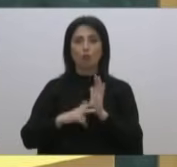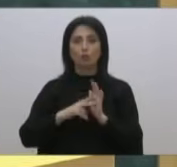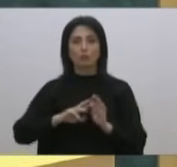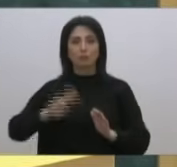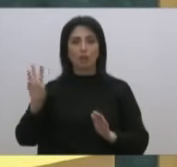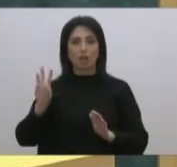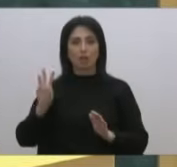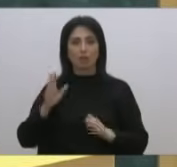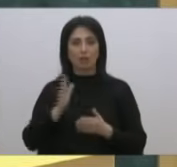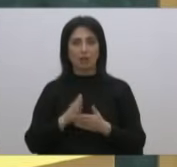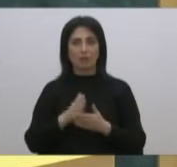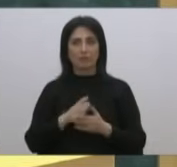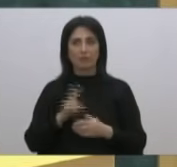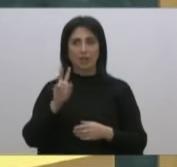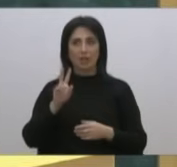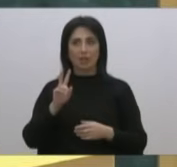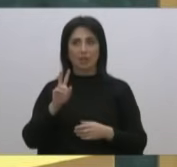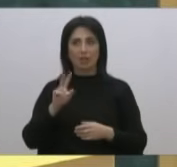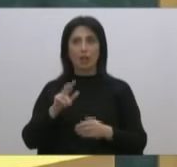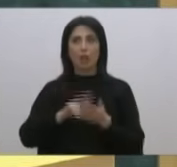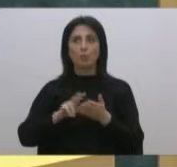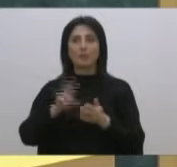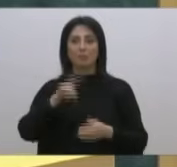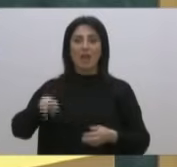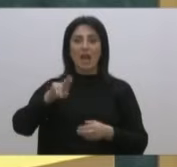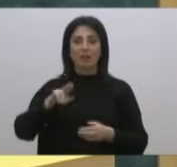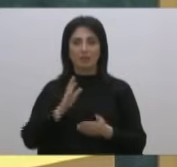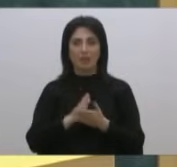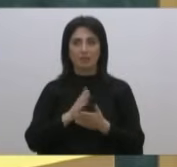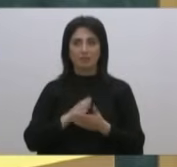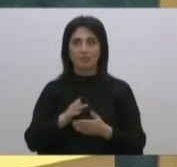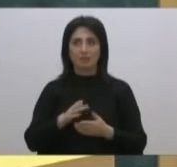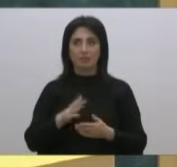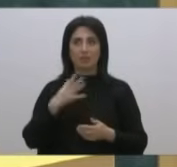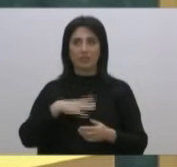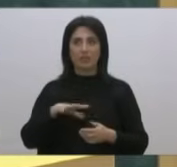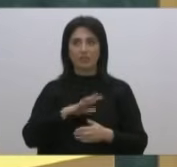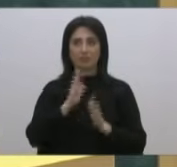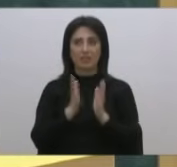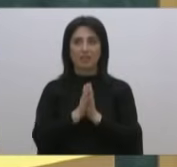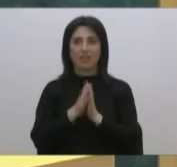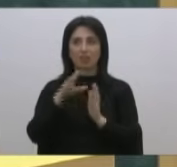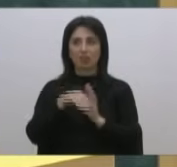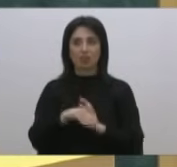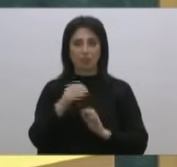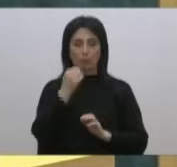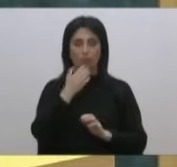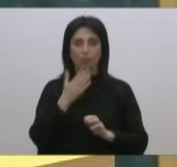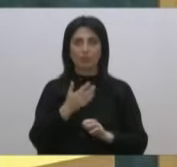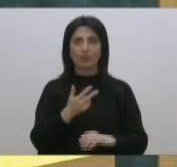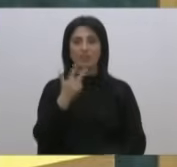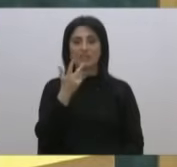80 მილიონი არის ლარი, 80 მილიარდი არის საქართველოს მთლიანი შიდა